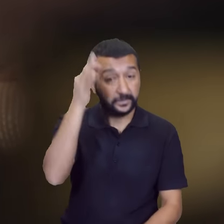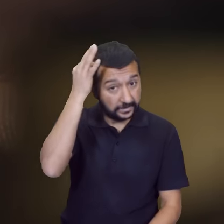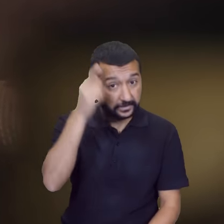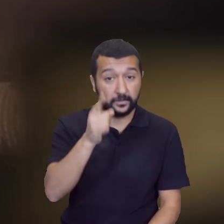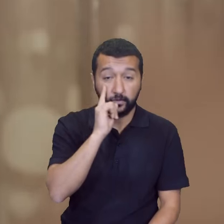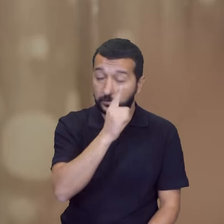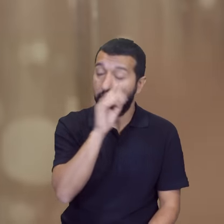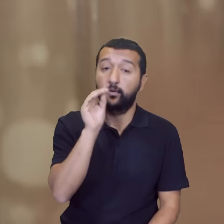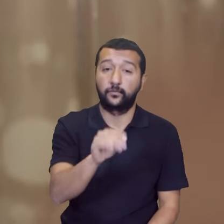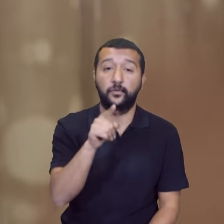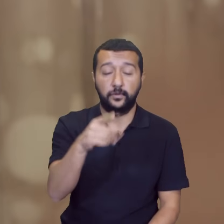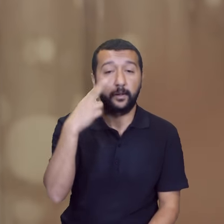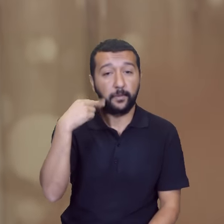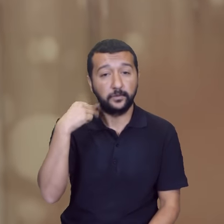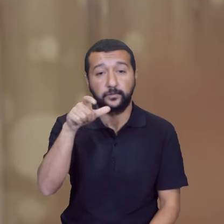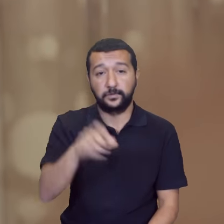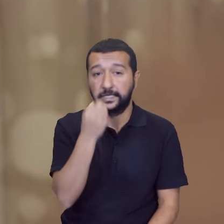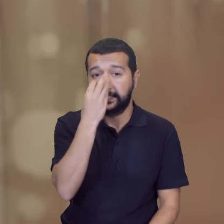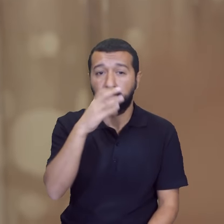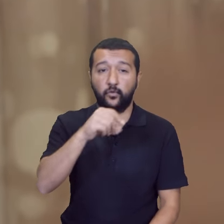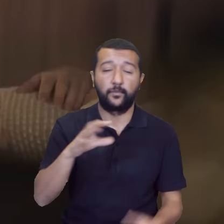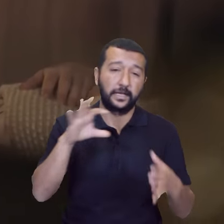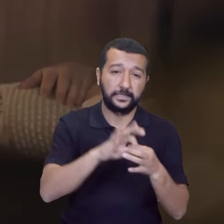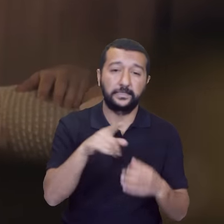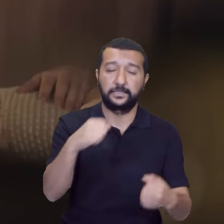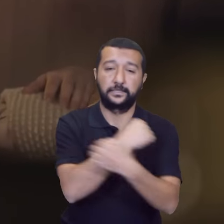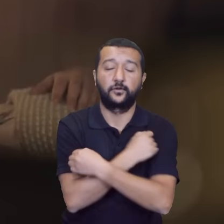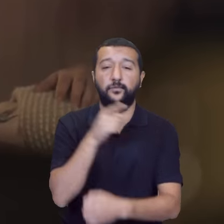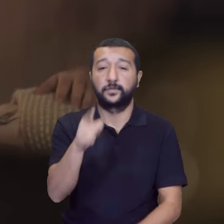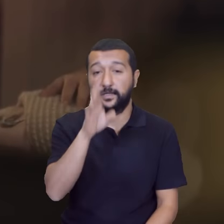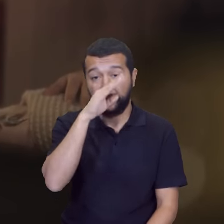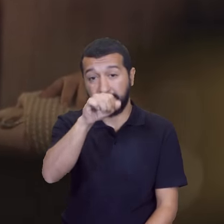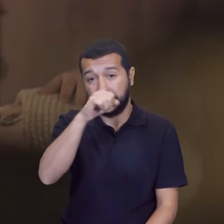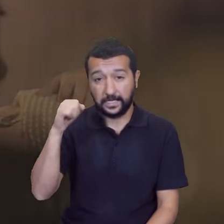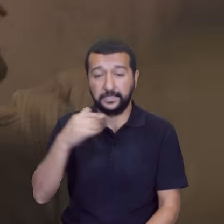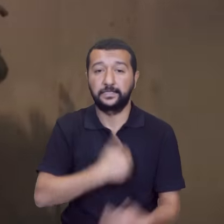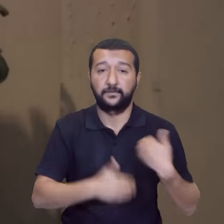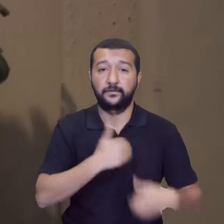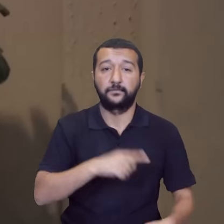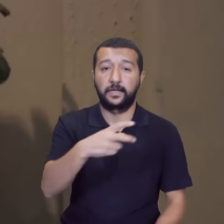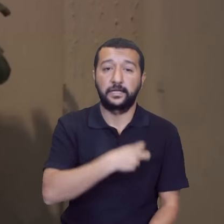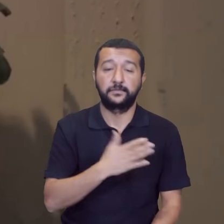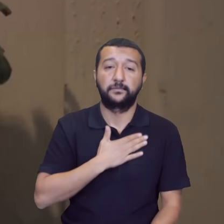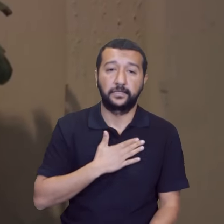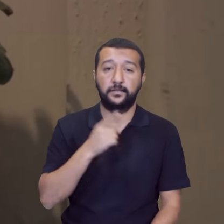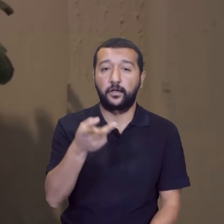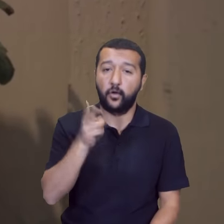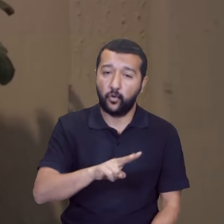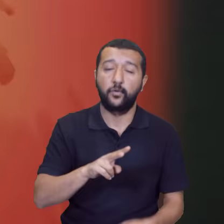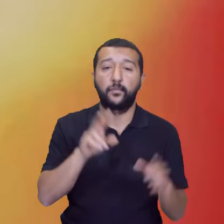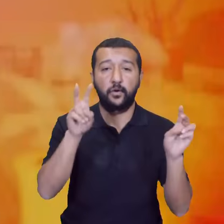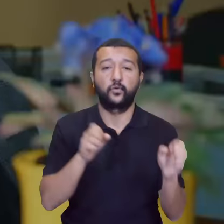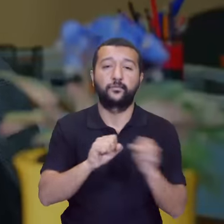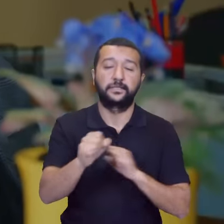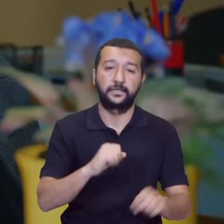saçlarına, gözlerimle öptüm. Mahzun bir menekşenin toprağa sarıldığı gibi sarıyorum seni. Pencereni arala sevgilim. Aşkım bende, ölüm kalım